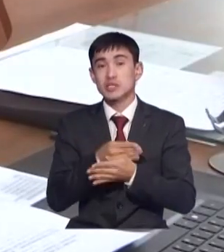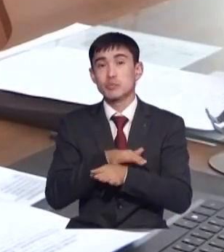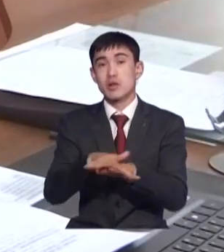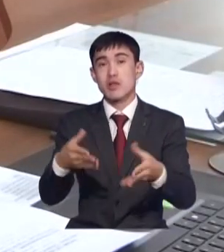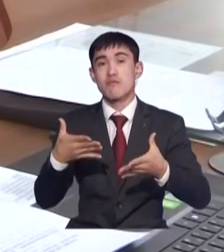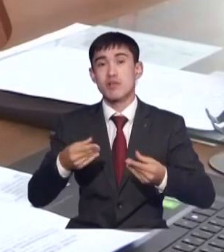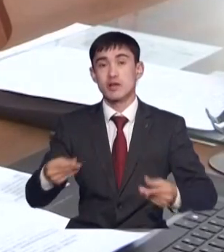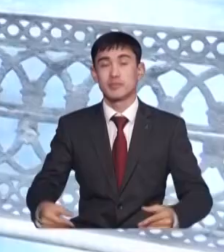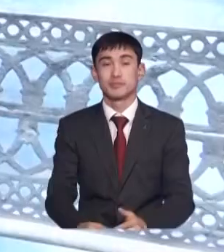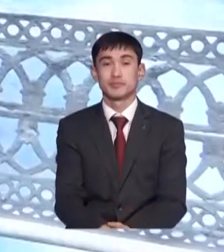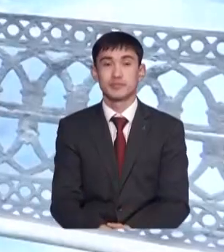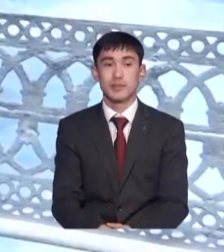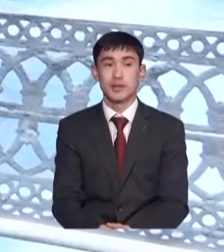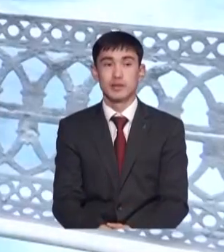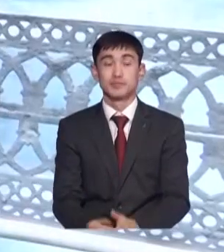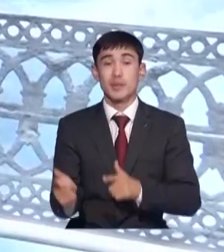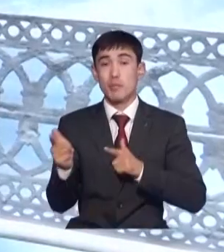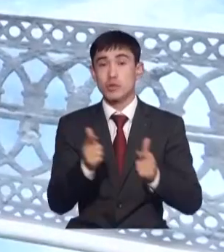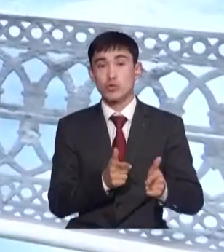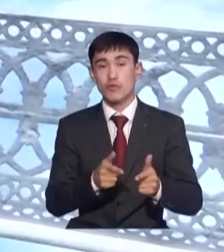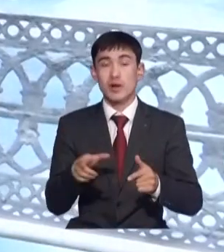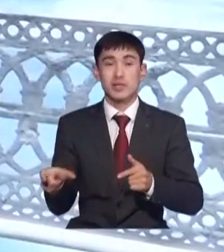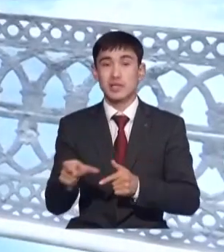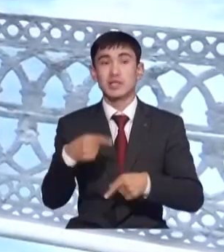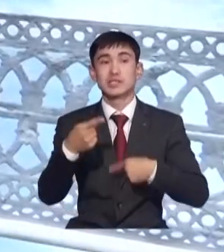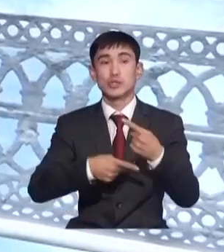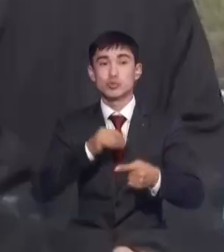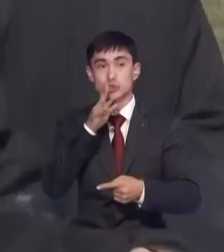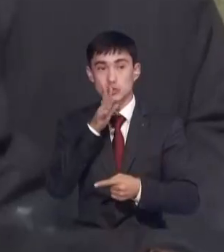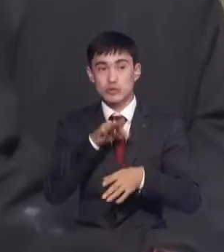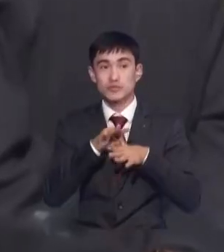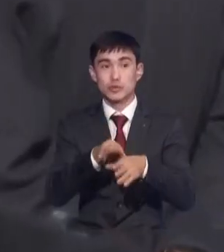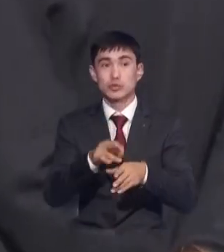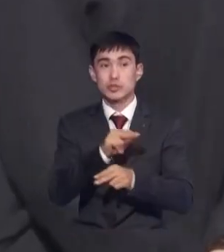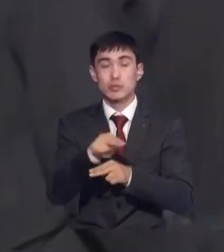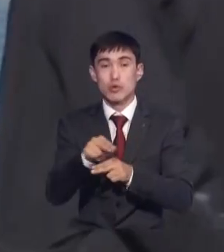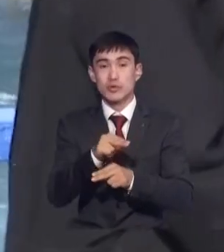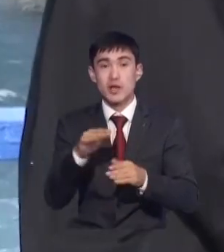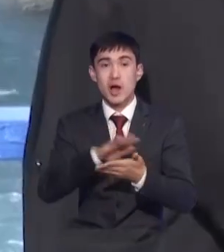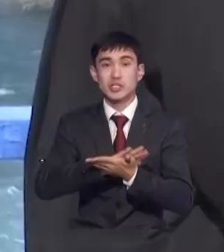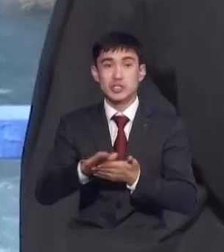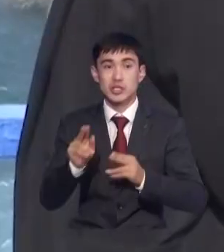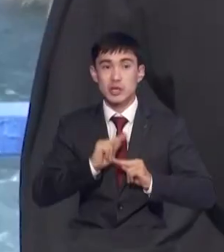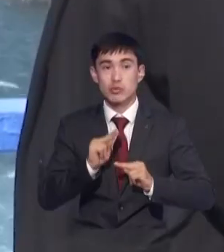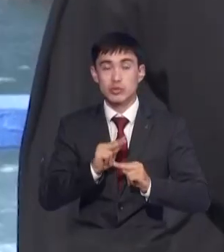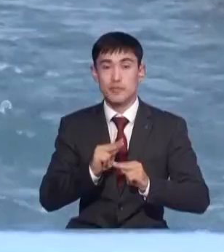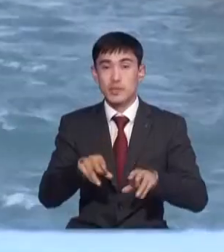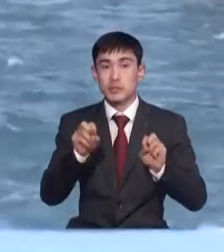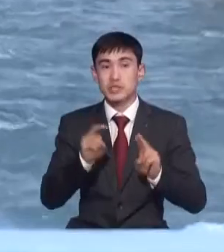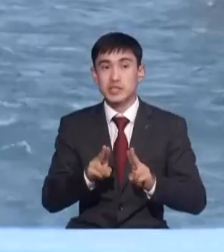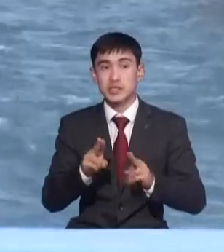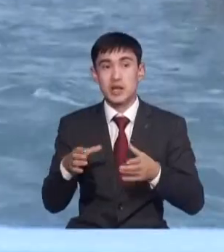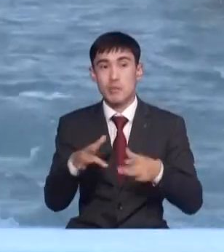распределения влаги. В рамках подготовки канала к следующему сезону ведутся ремонтные и очистительные работы.